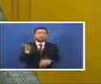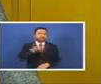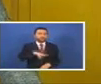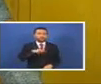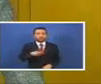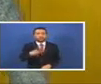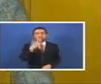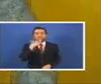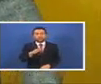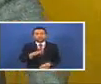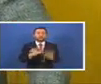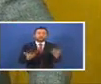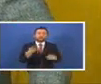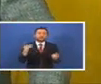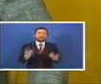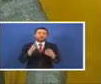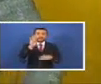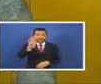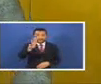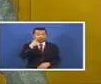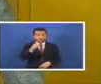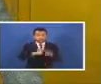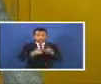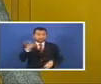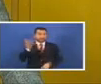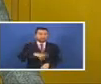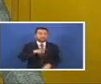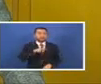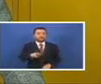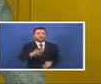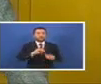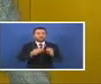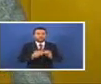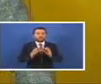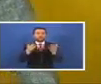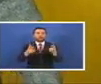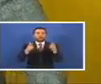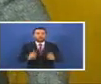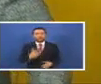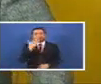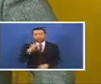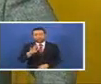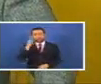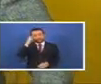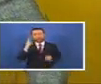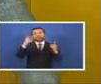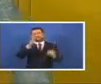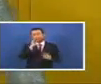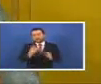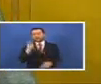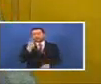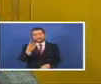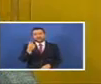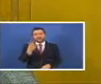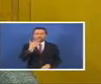bir yol, demokratik siyasetten başka bir çözücü mekanizma tanımadığımızı